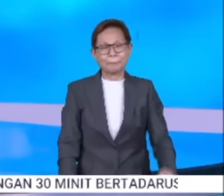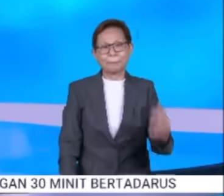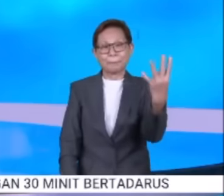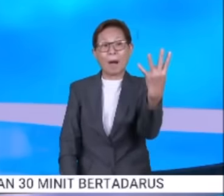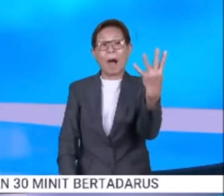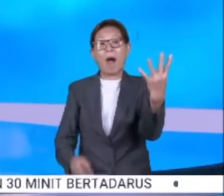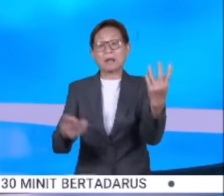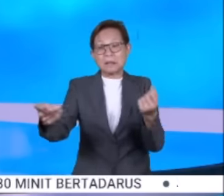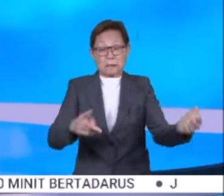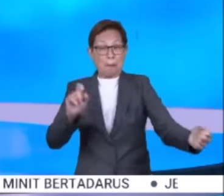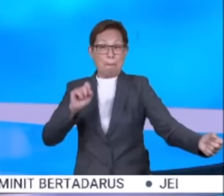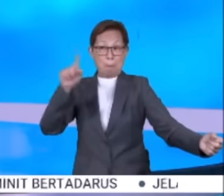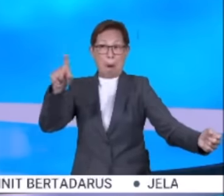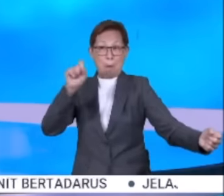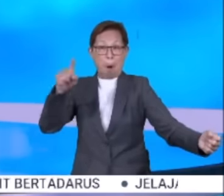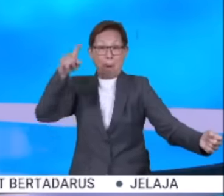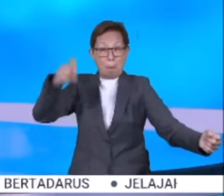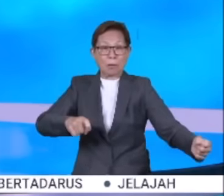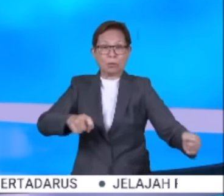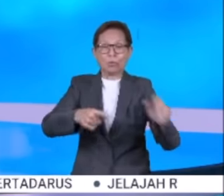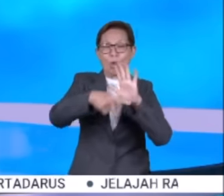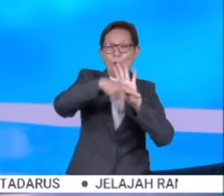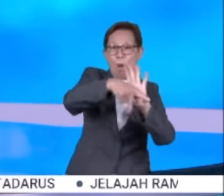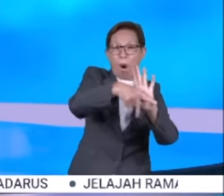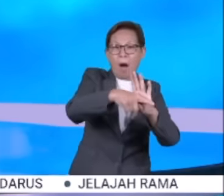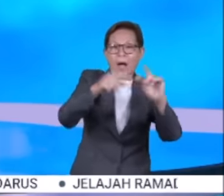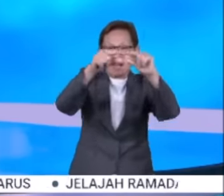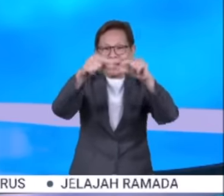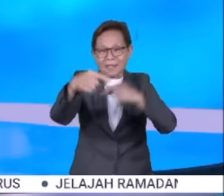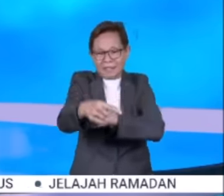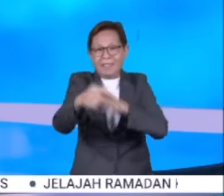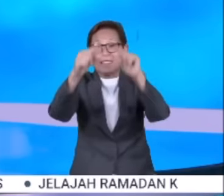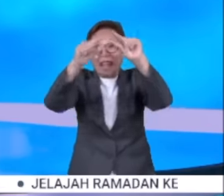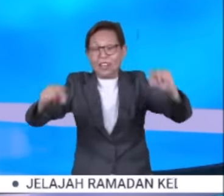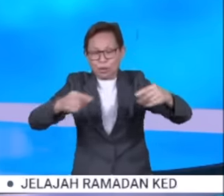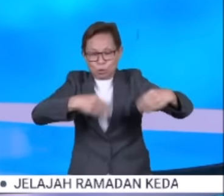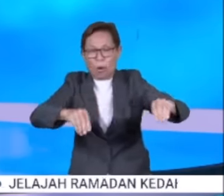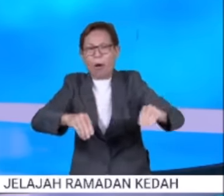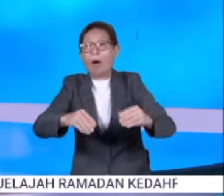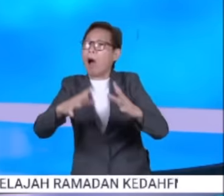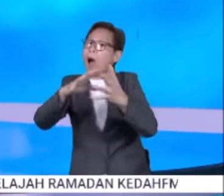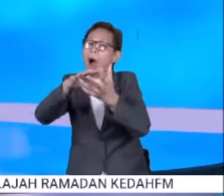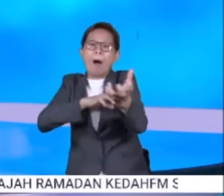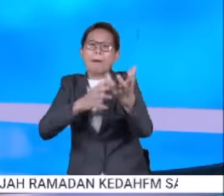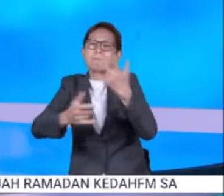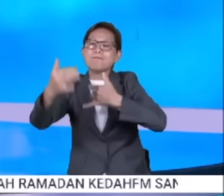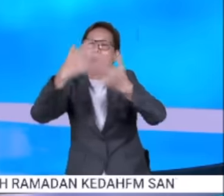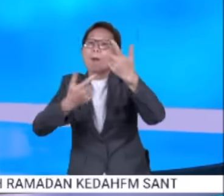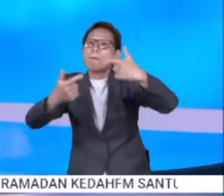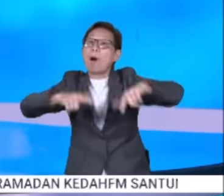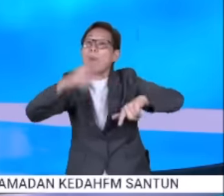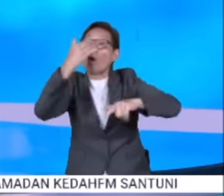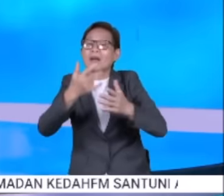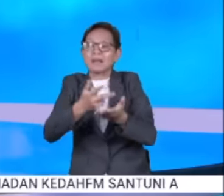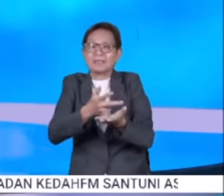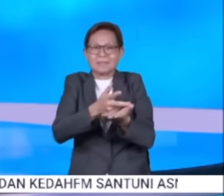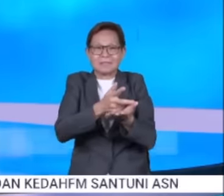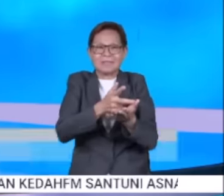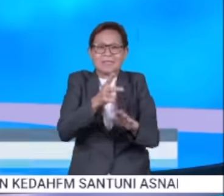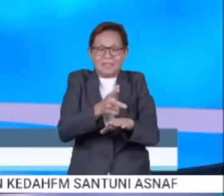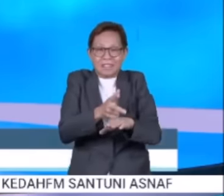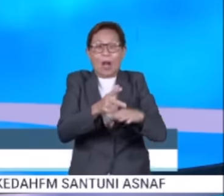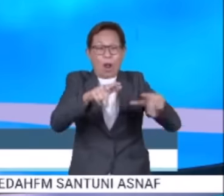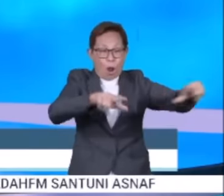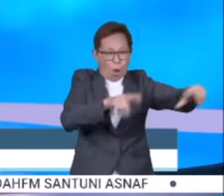Empat kenderaan mewah yang sepatutnya dipamer di galeri jualan musnah terbakar. Insiden berlaku ketika menurunkan kenderaan terlibat